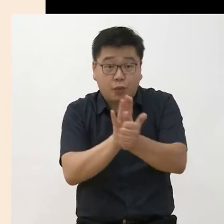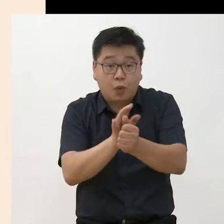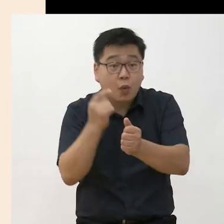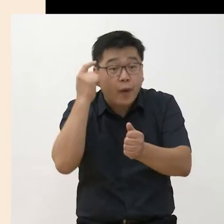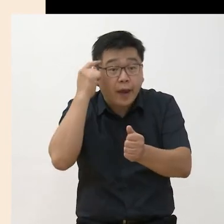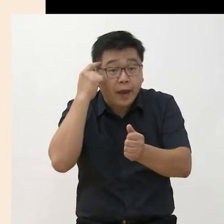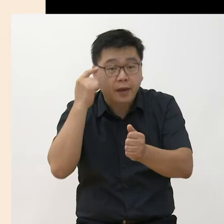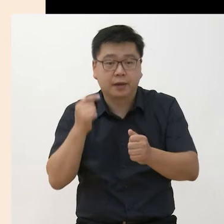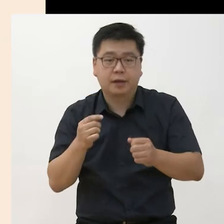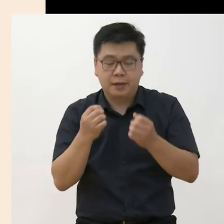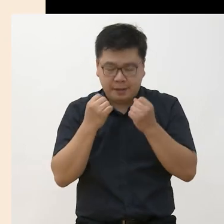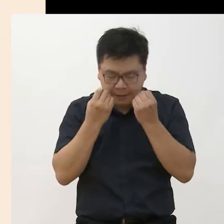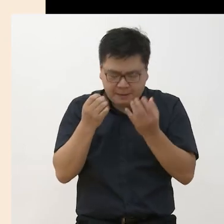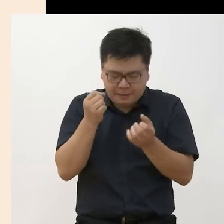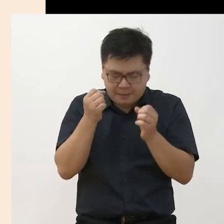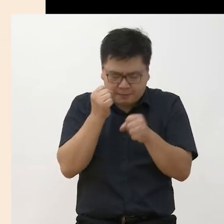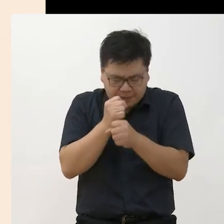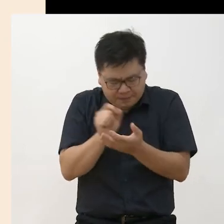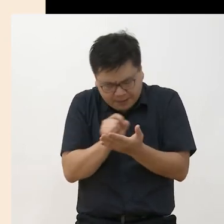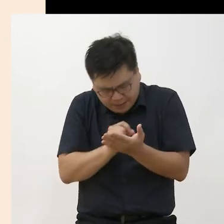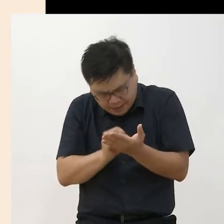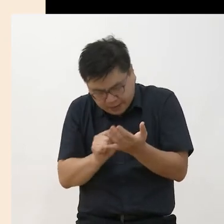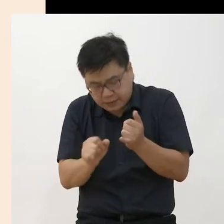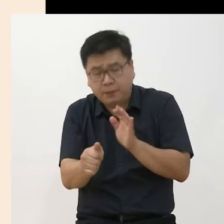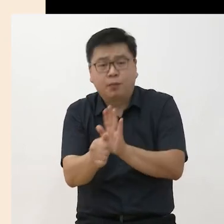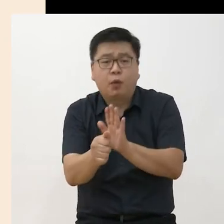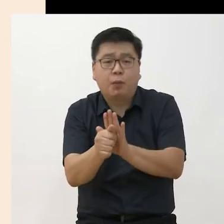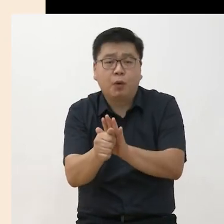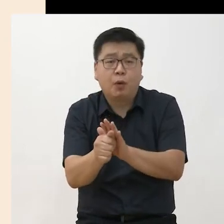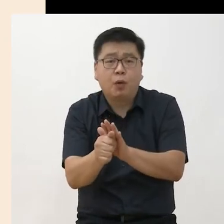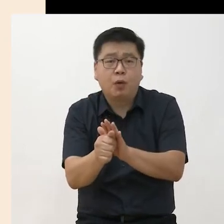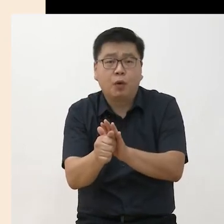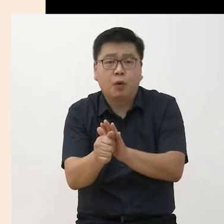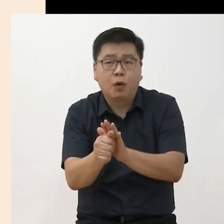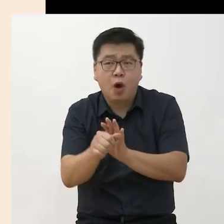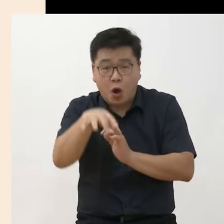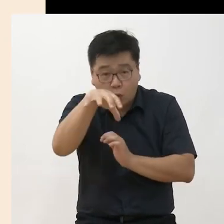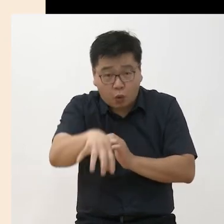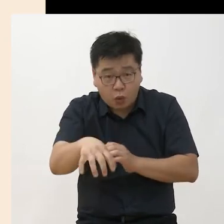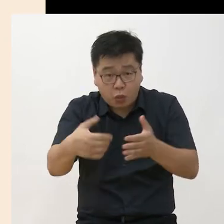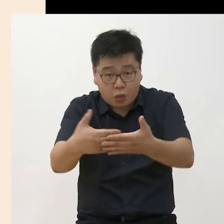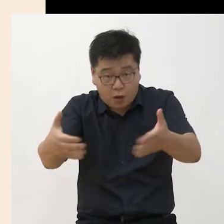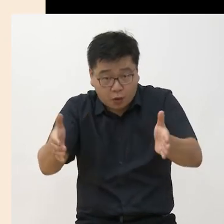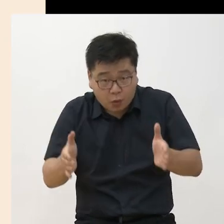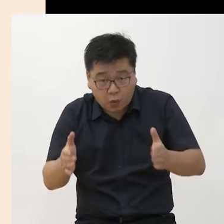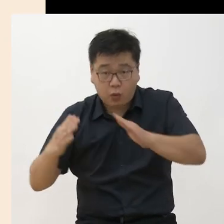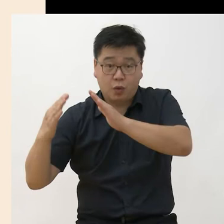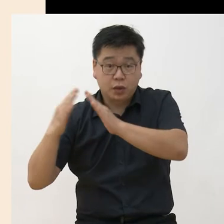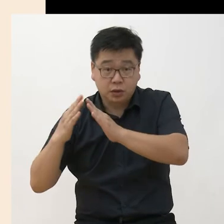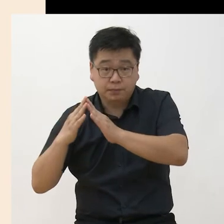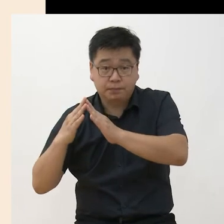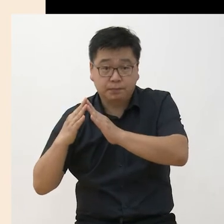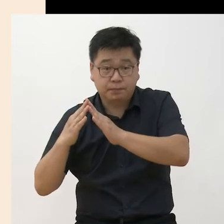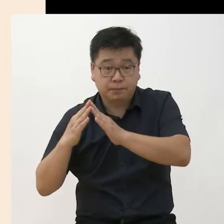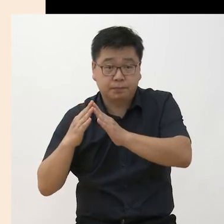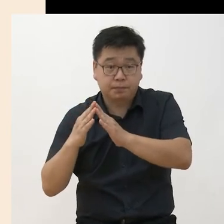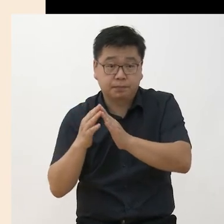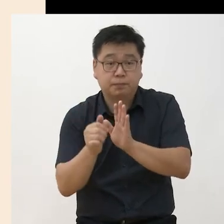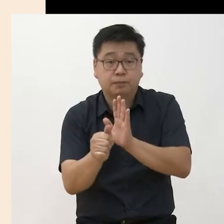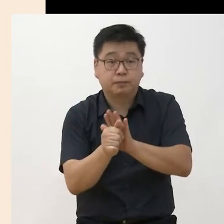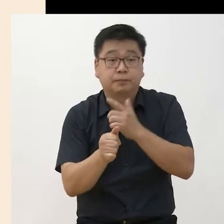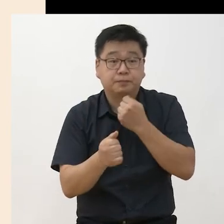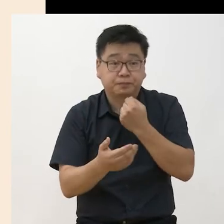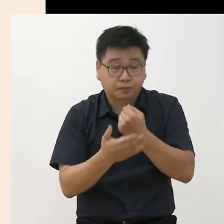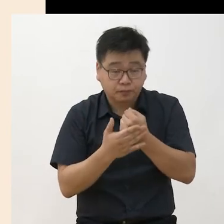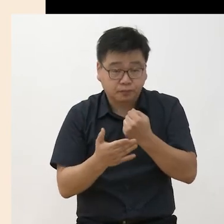창작자들에게 그 창작 활동에 전념할 수 있는 그런 전문 집필 시설을 제공할 수 있는 그런 그 공간을 저희가